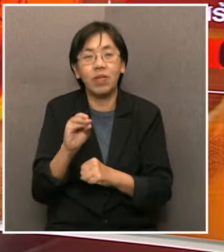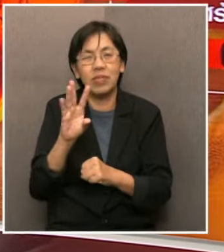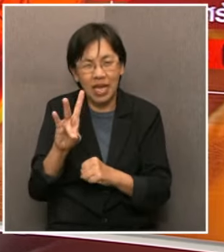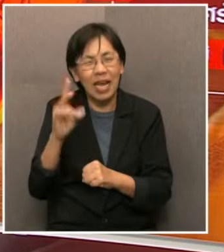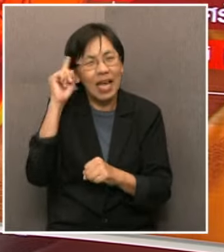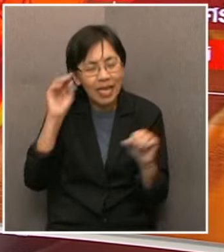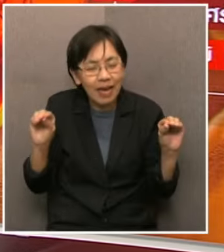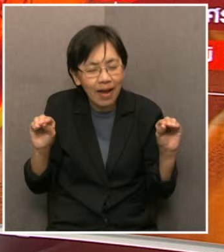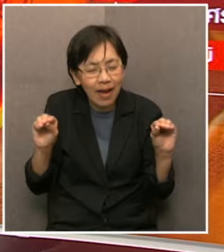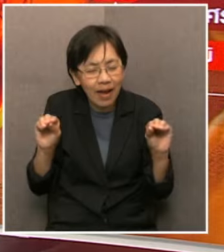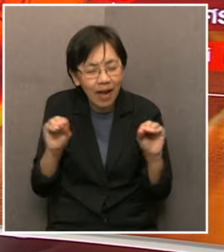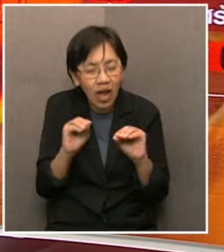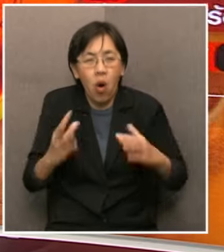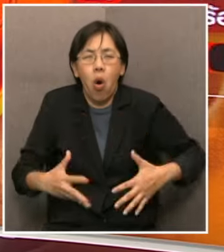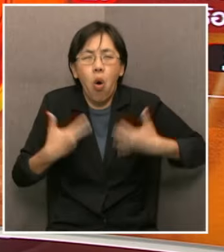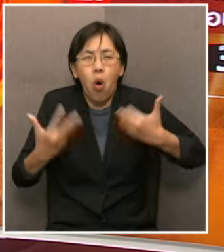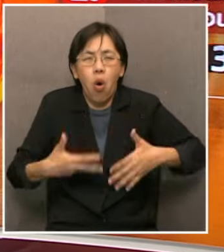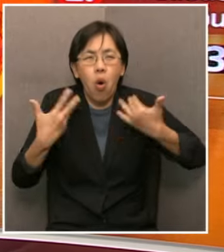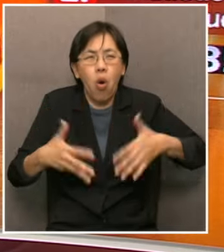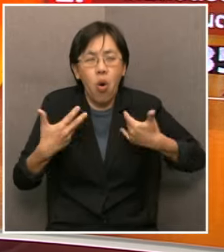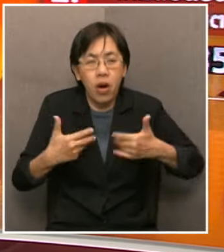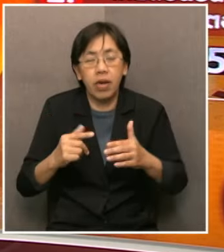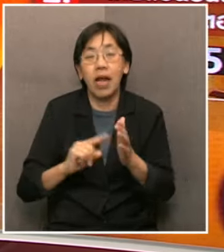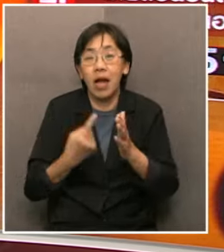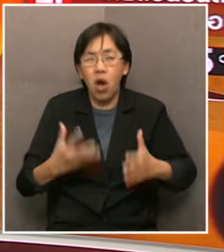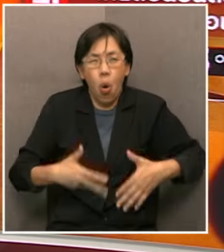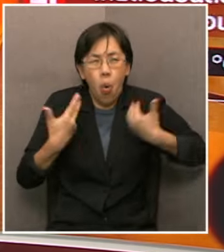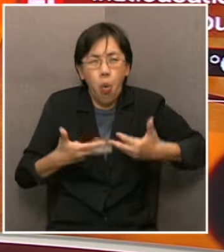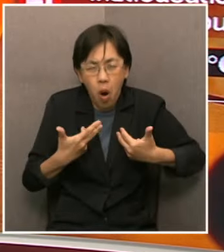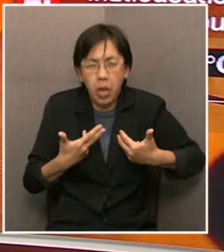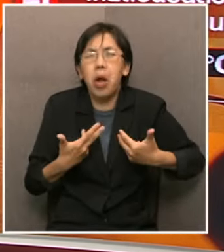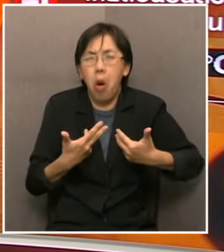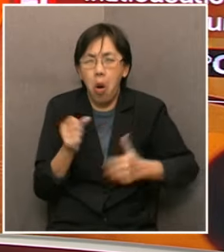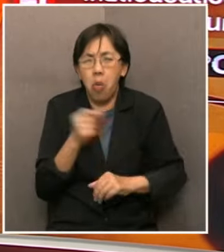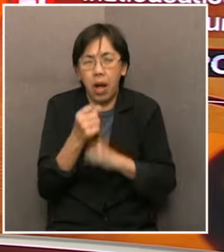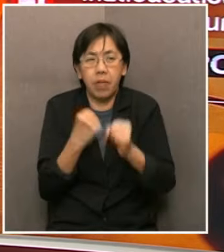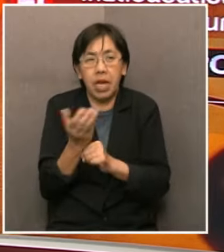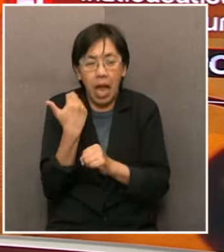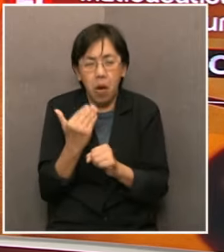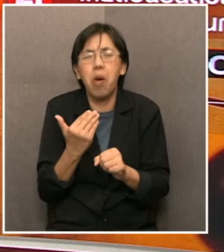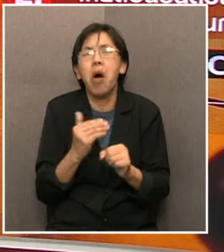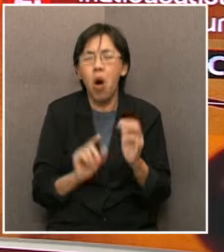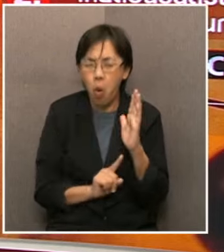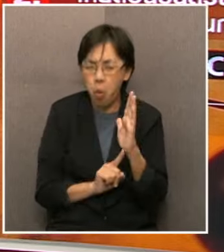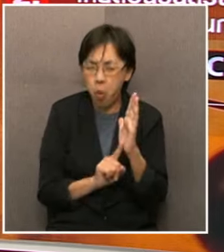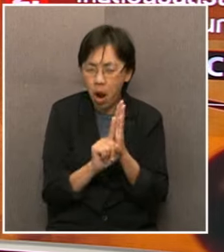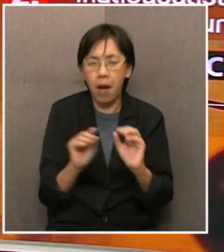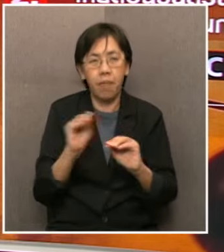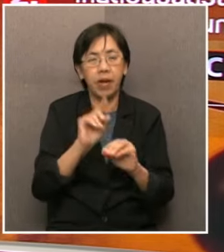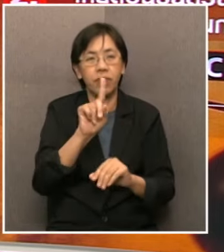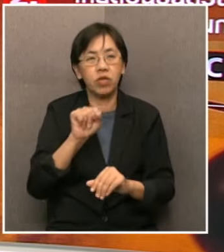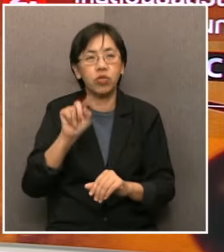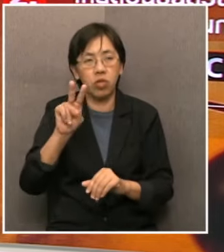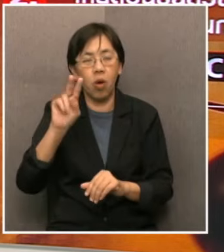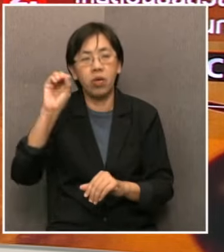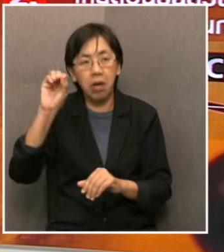กไมกวนข้หนาดีแล้วนะครัแล้วก็คาดการว่าร้อนนี้ร้อนกวาปีก่อนนะครับประมาณ 1.2 องศาเซเซีสแล้ปีนี้